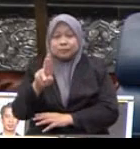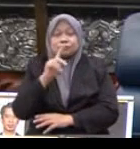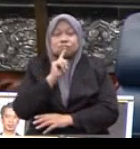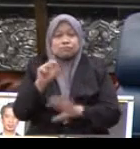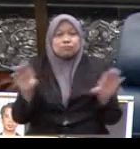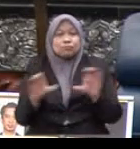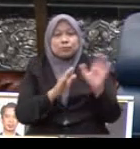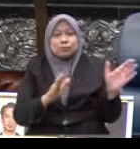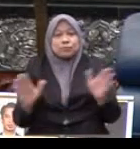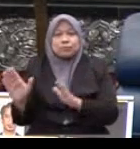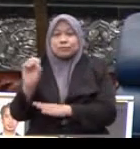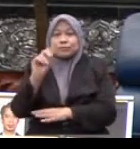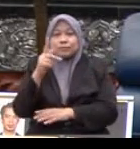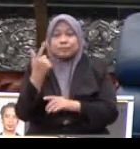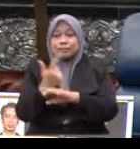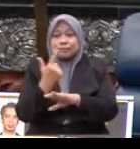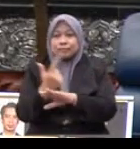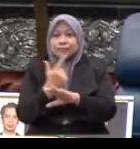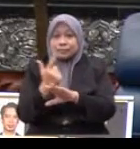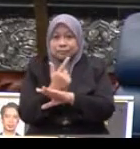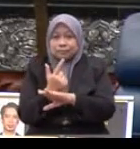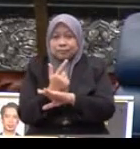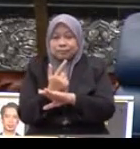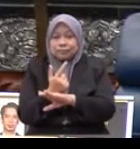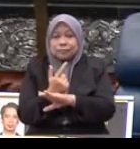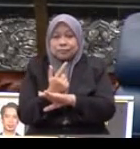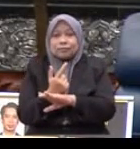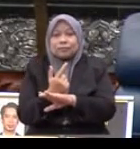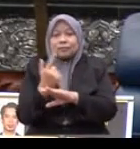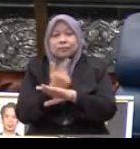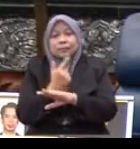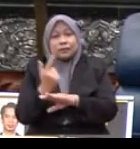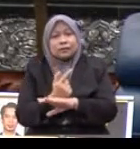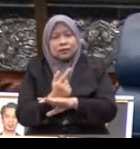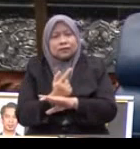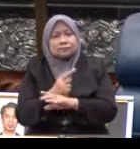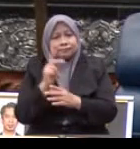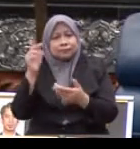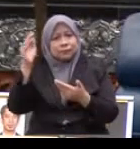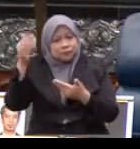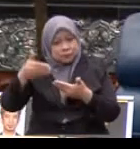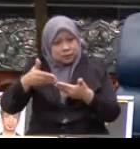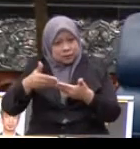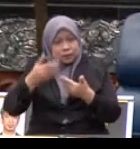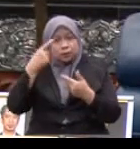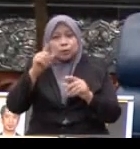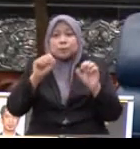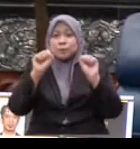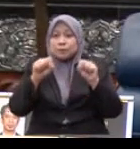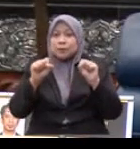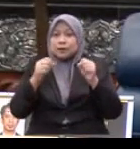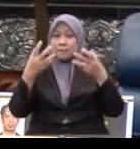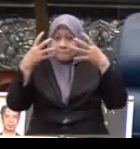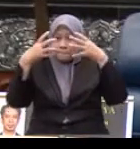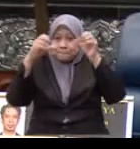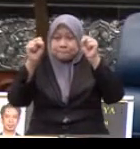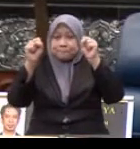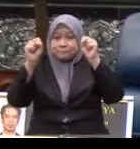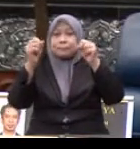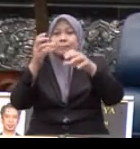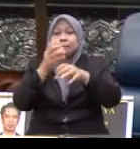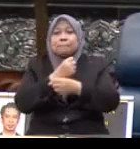melaksanakan skim latihan industri dengan izin industri yang diperkenalkan dengan tujuan untuk membolehkan majikan